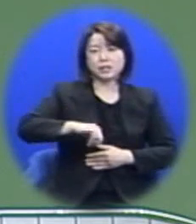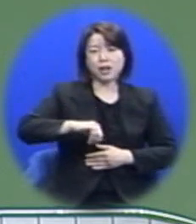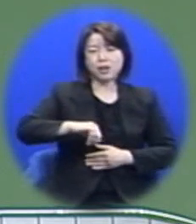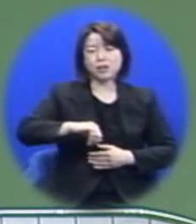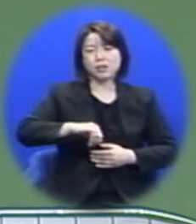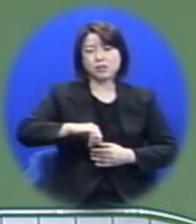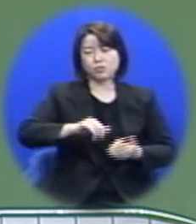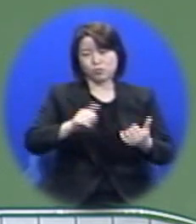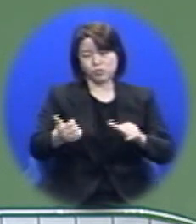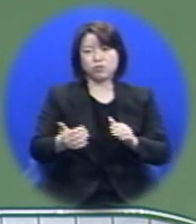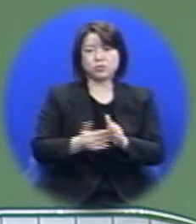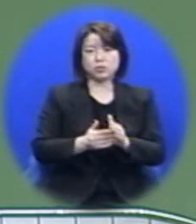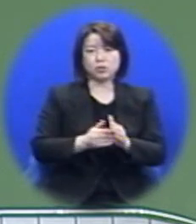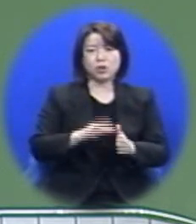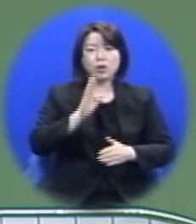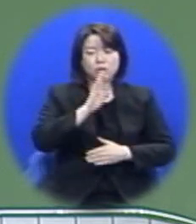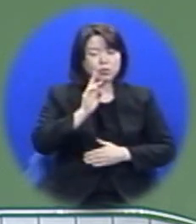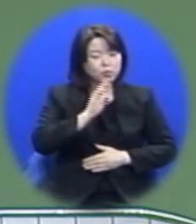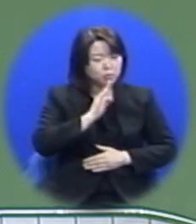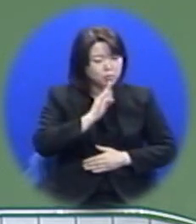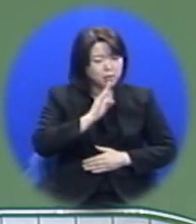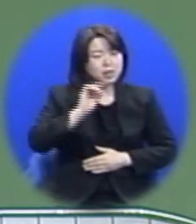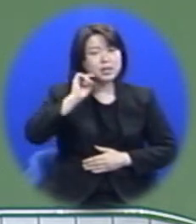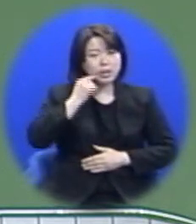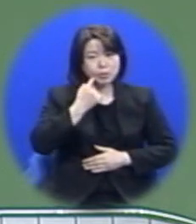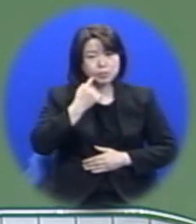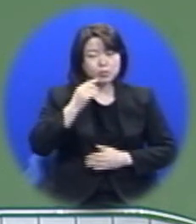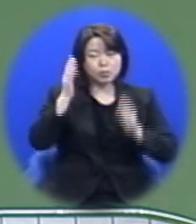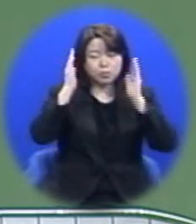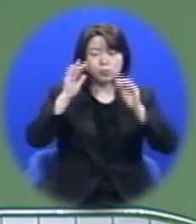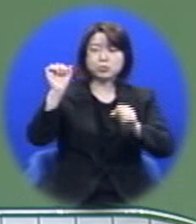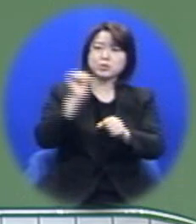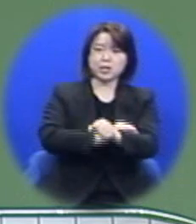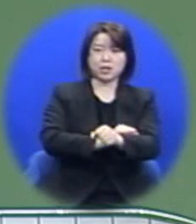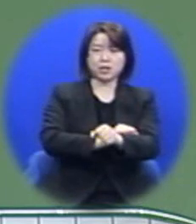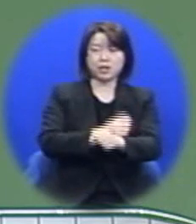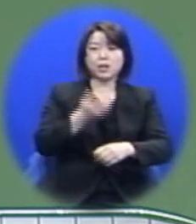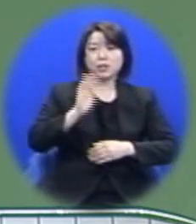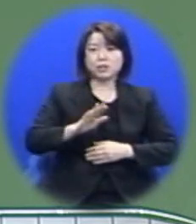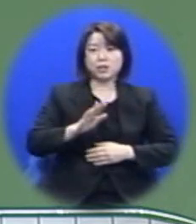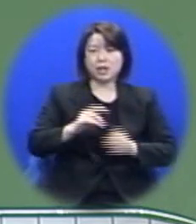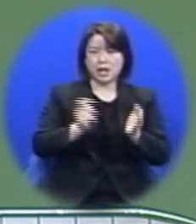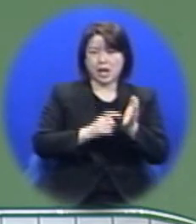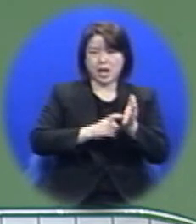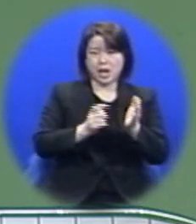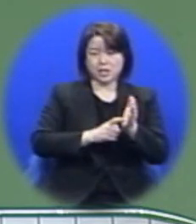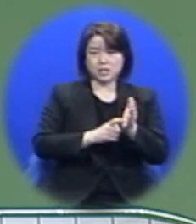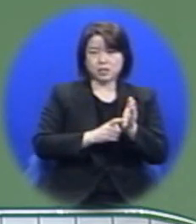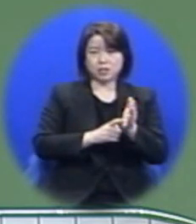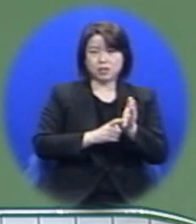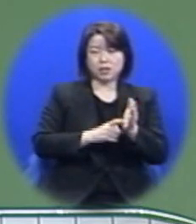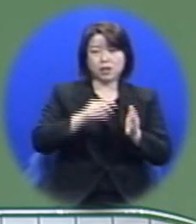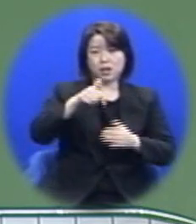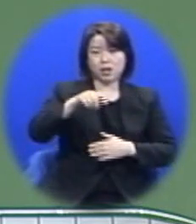이쁘고 너무 공부도 잘했는데 그만 급성 간염으로